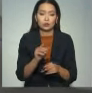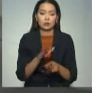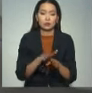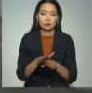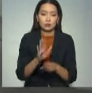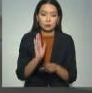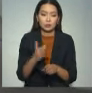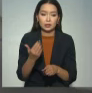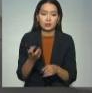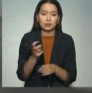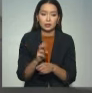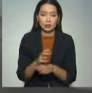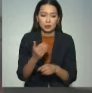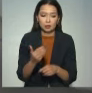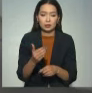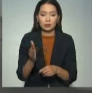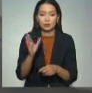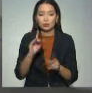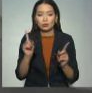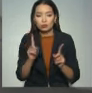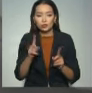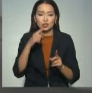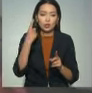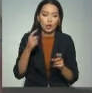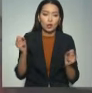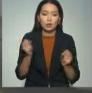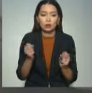Там 3 года у нас же все-таки и жарко, и холодно,